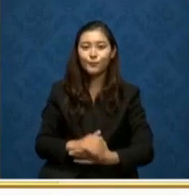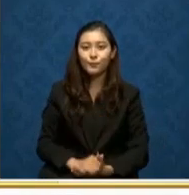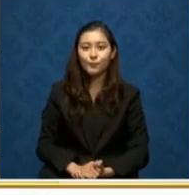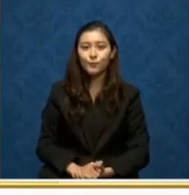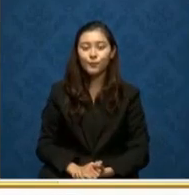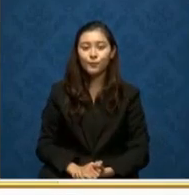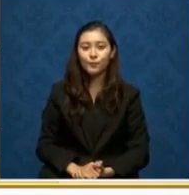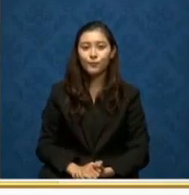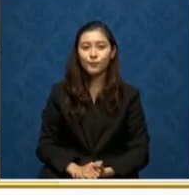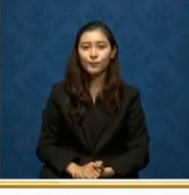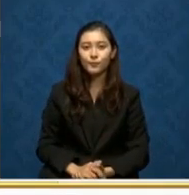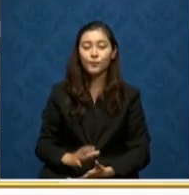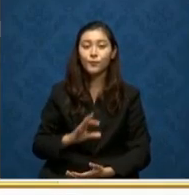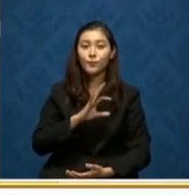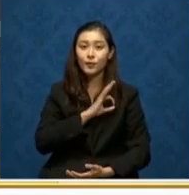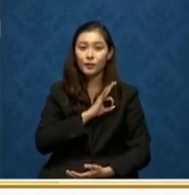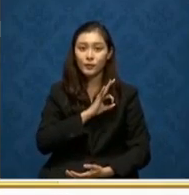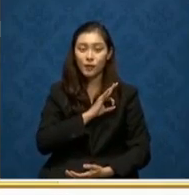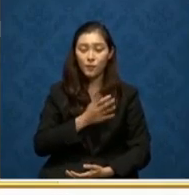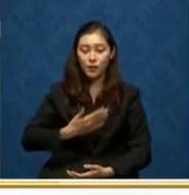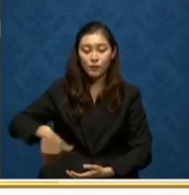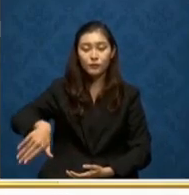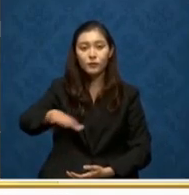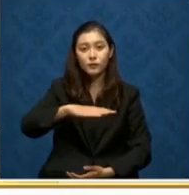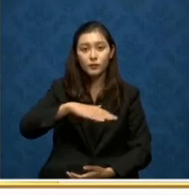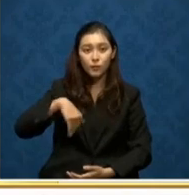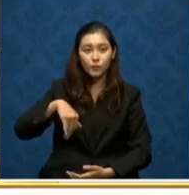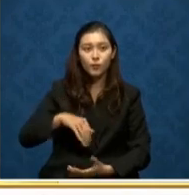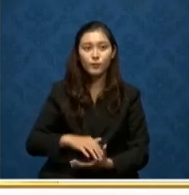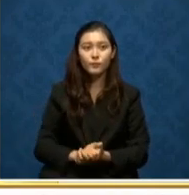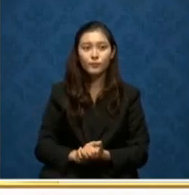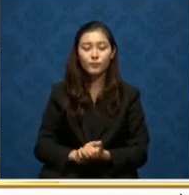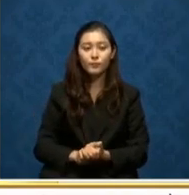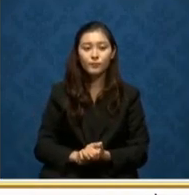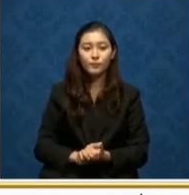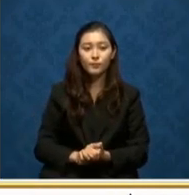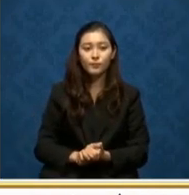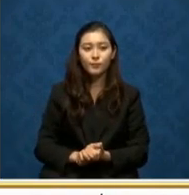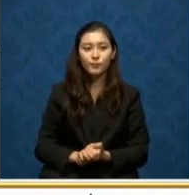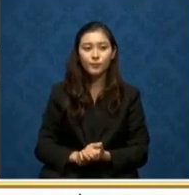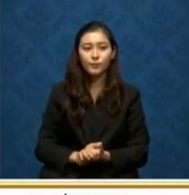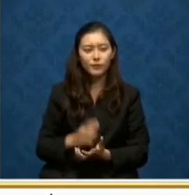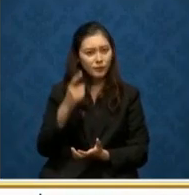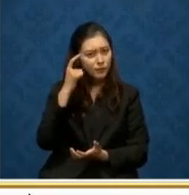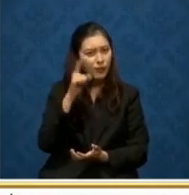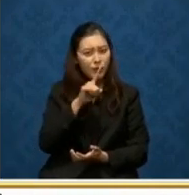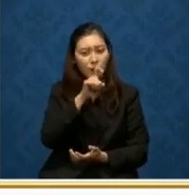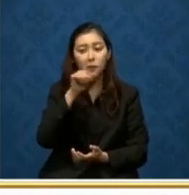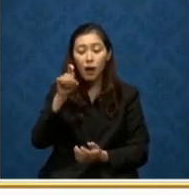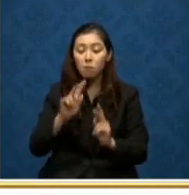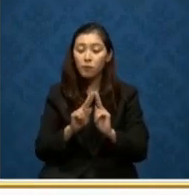เชิญท่านสมาชิกกำหนดจำนวนนะครับกรรมการนะครับ